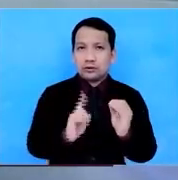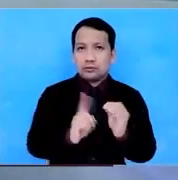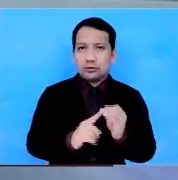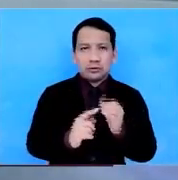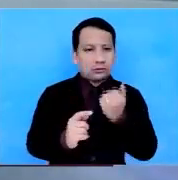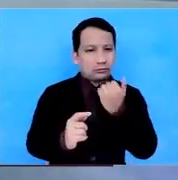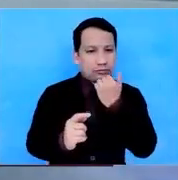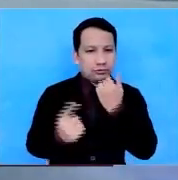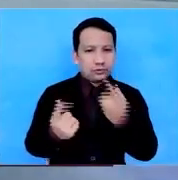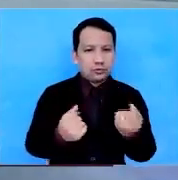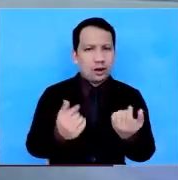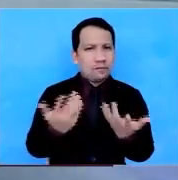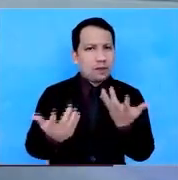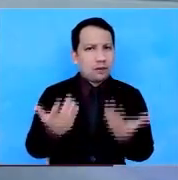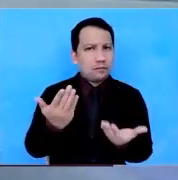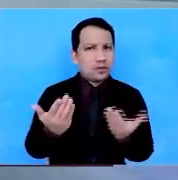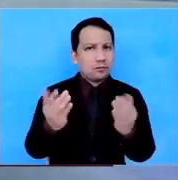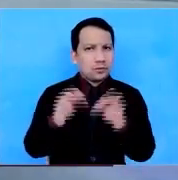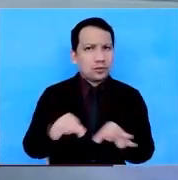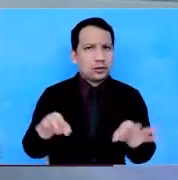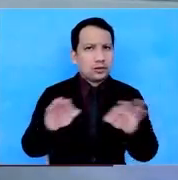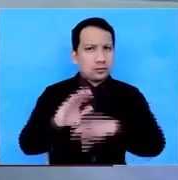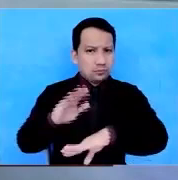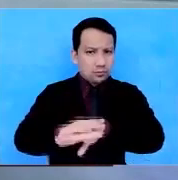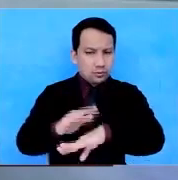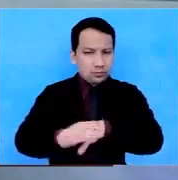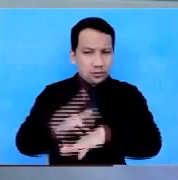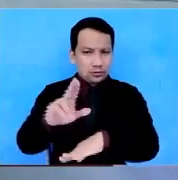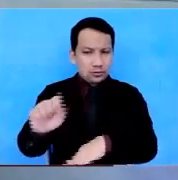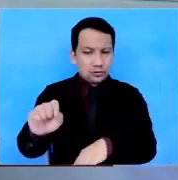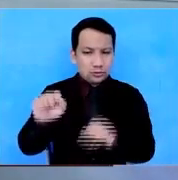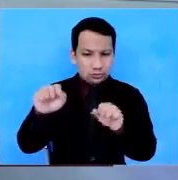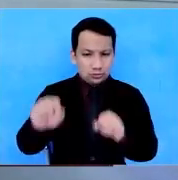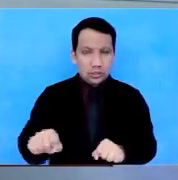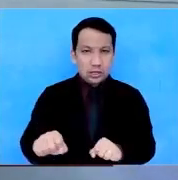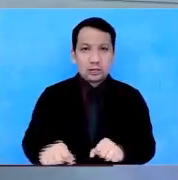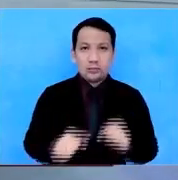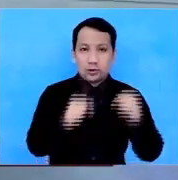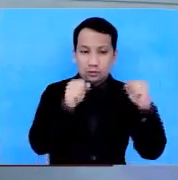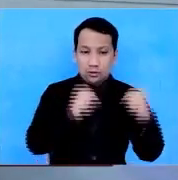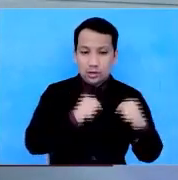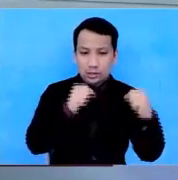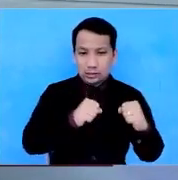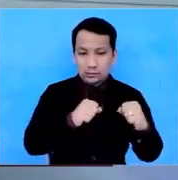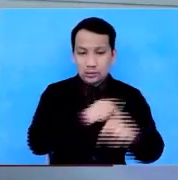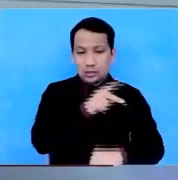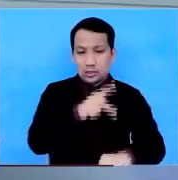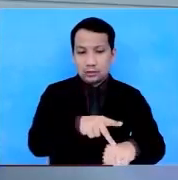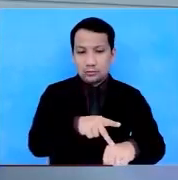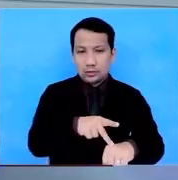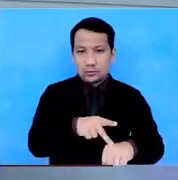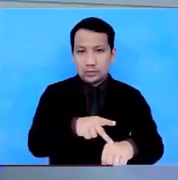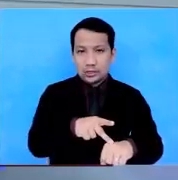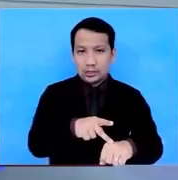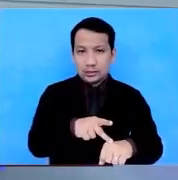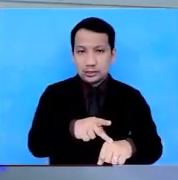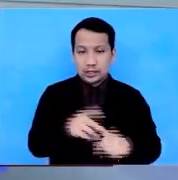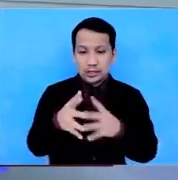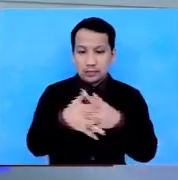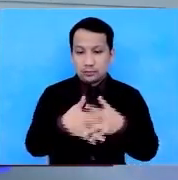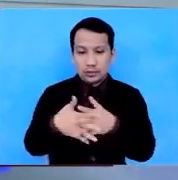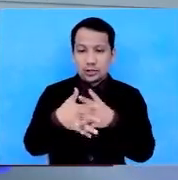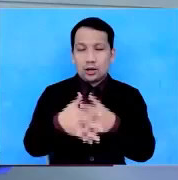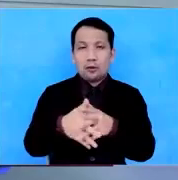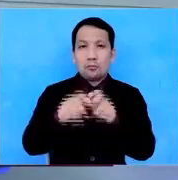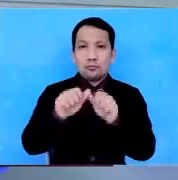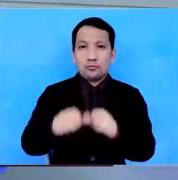may implikasyon. Nagpaalala ang U.S. at China na merong mutual defense treaty ang Pilipinas at ang Amerika. Sa ilalim nito,